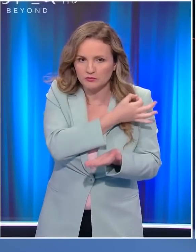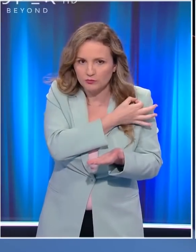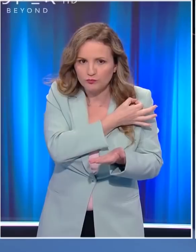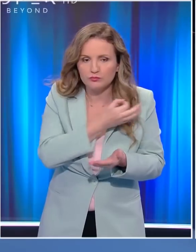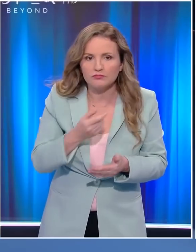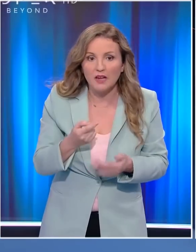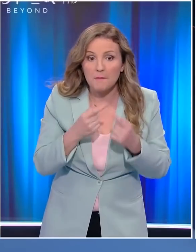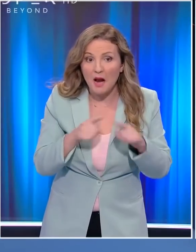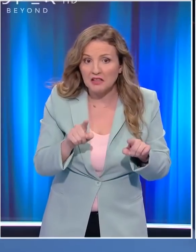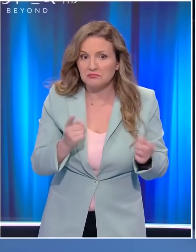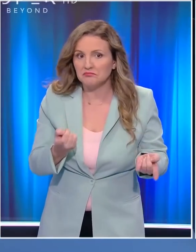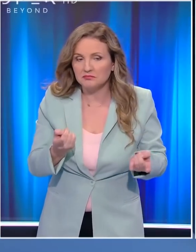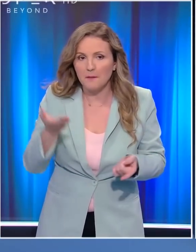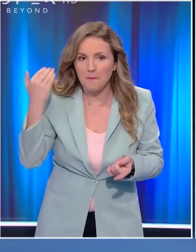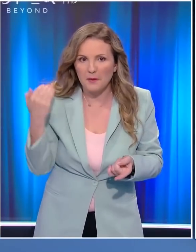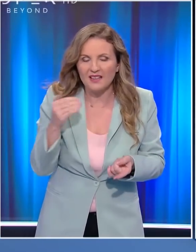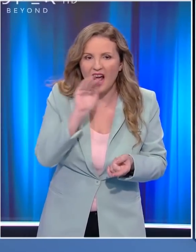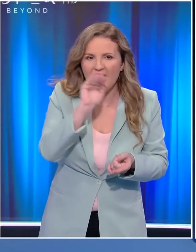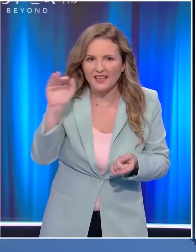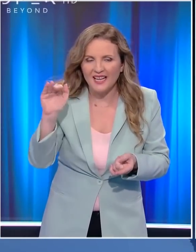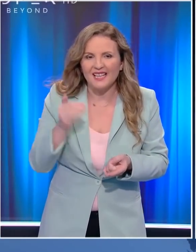Υπότιτλοι AUTHORWAVE